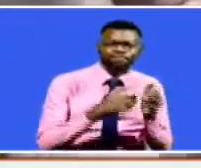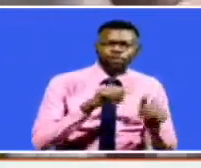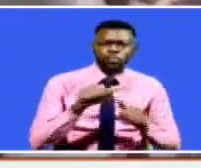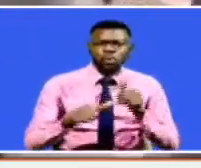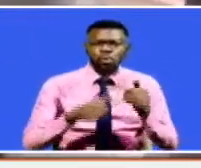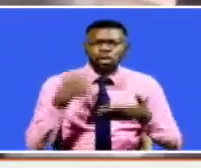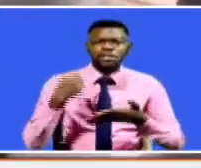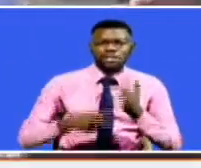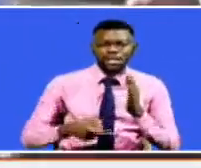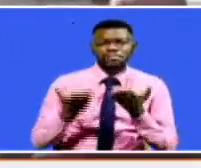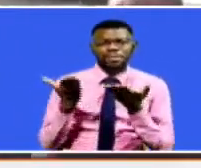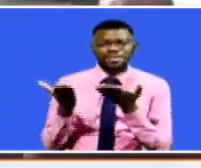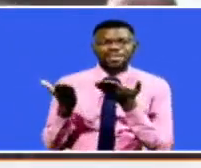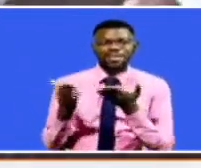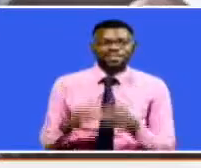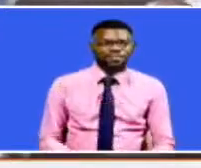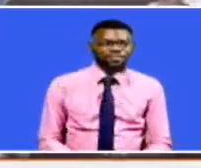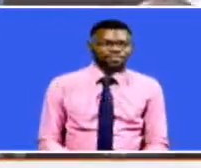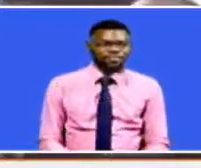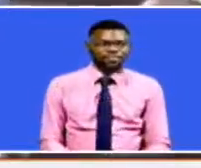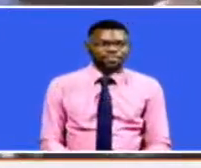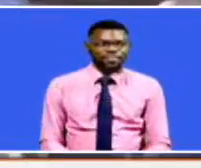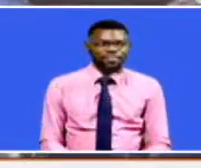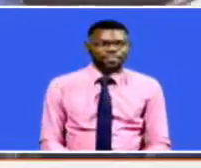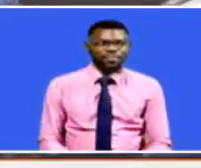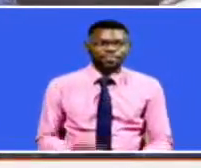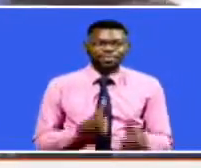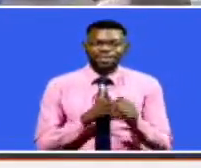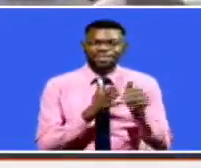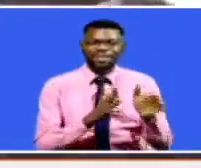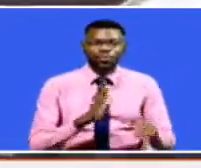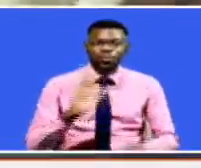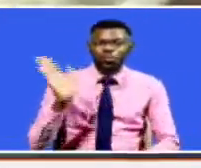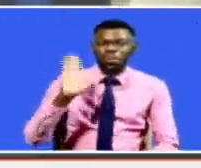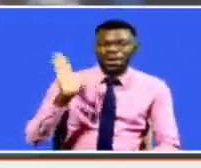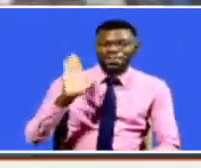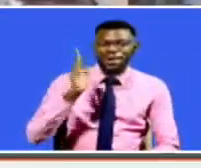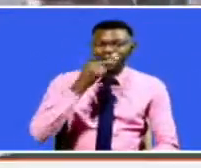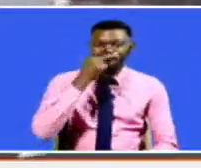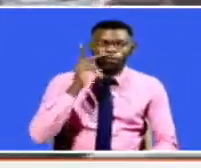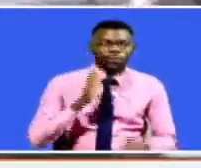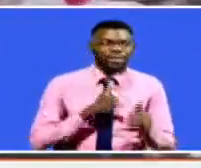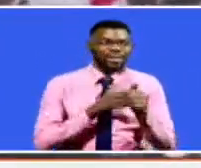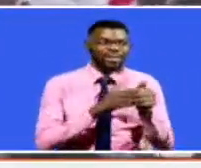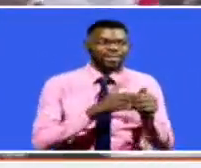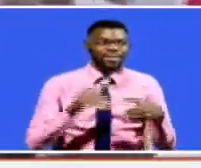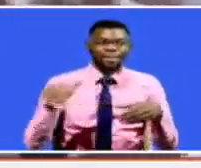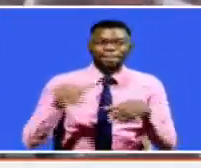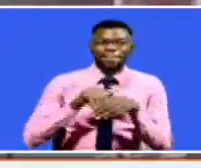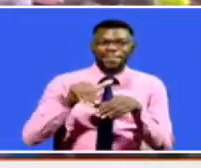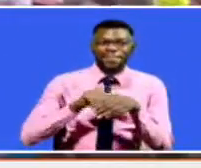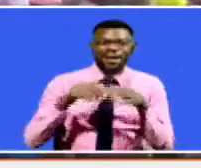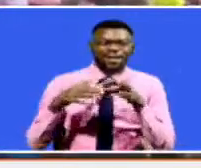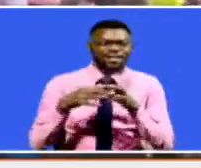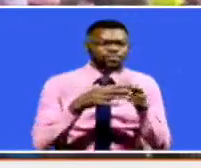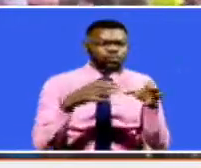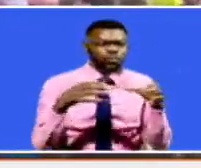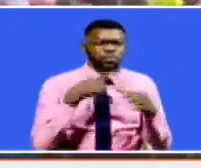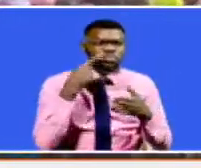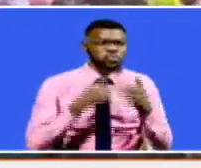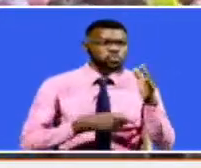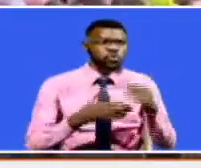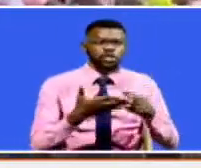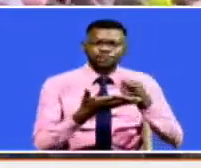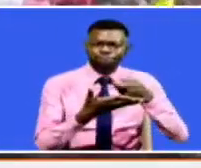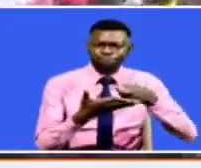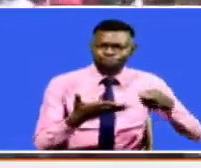maisha lilikithiri. Kinara wa Waipa Kalonzo Musyoka akiongoza wana Azimio kutishia kutotia sahihi na